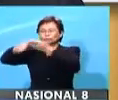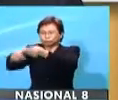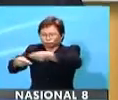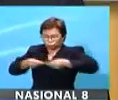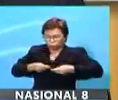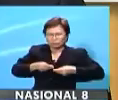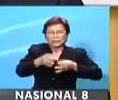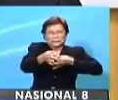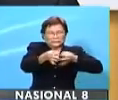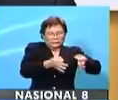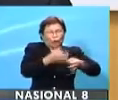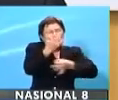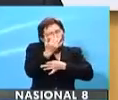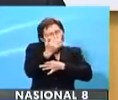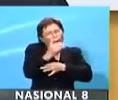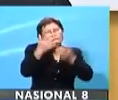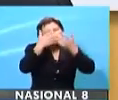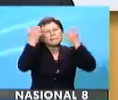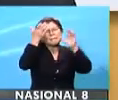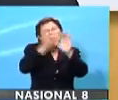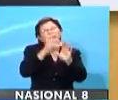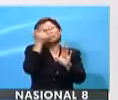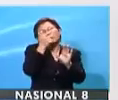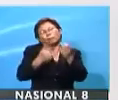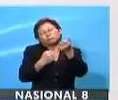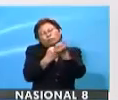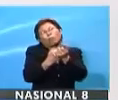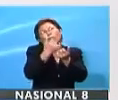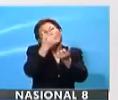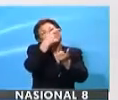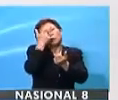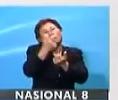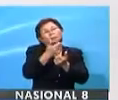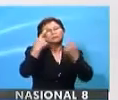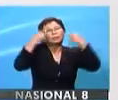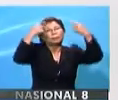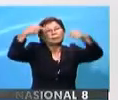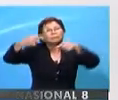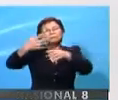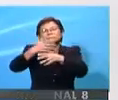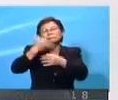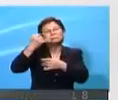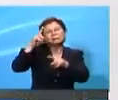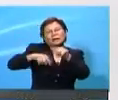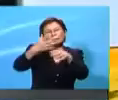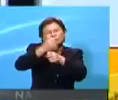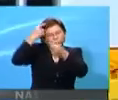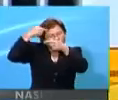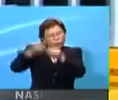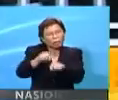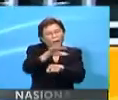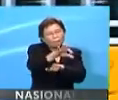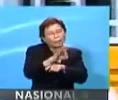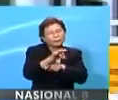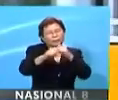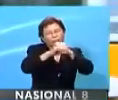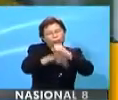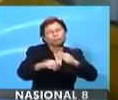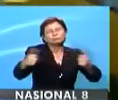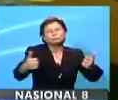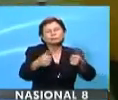Sri Anwar, antara punca utama Maybank menarik diri ialah akibat gagal mencapai kata sepakat mengenai pemilihan promotor